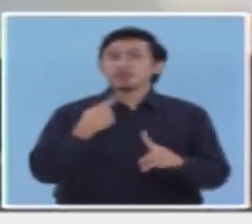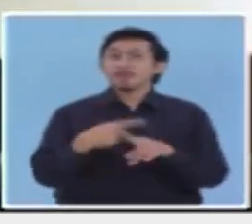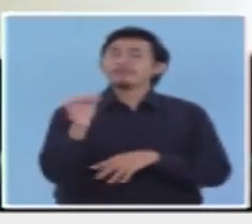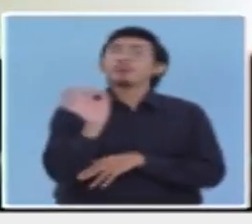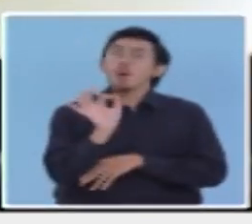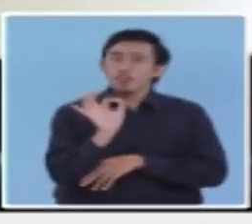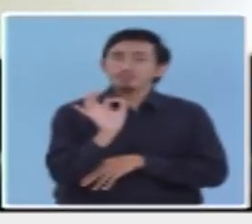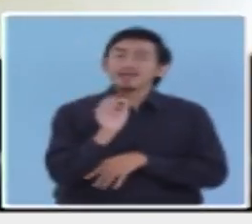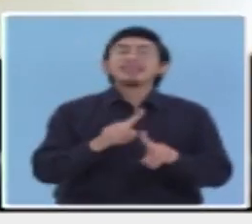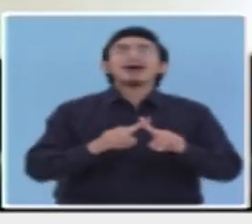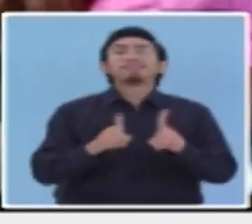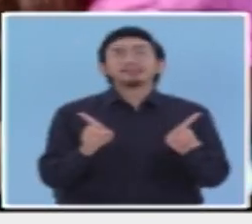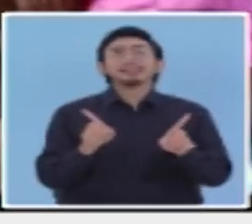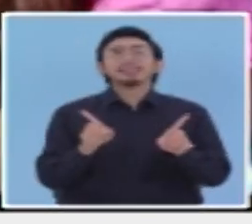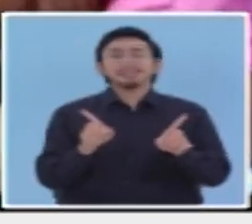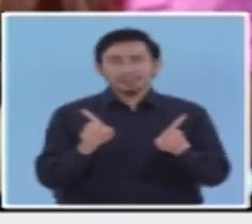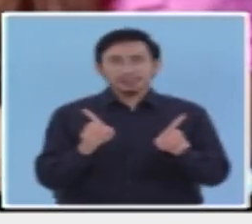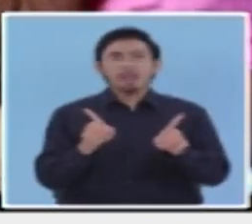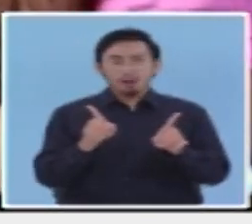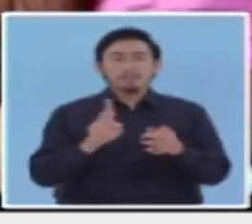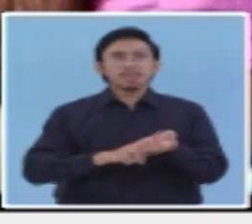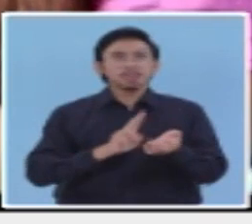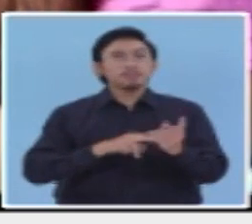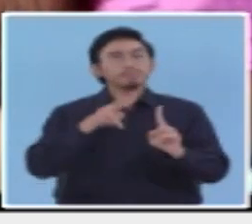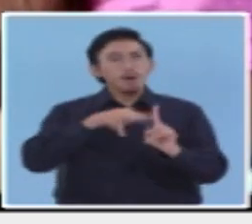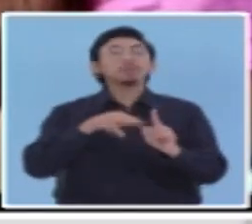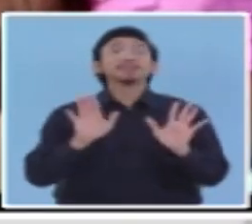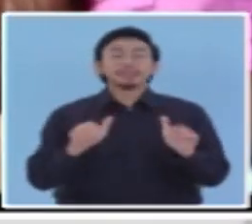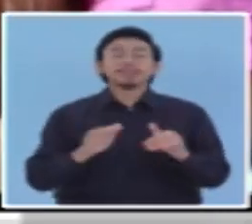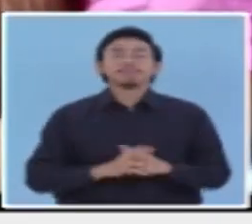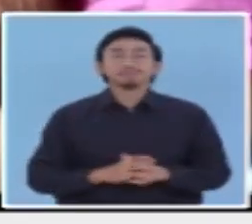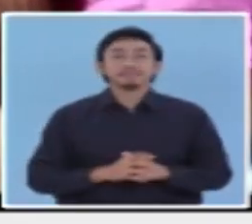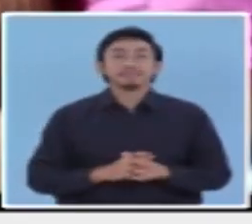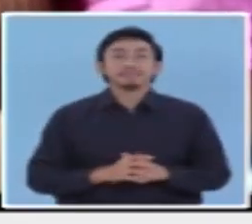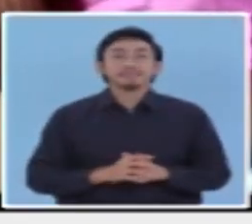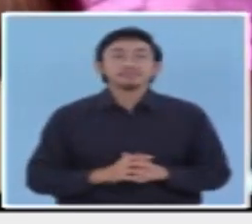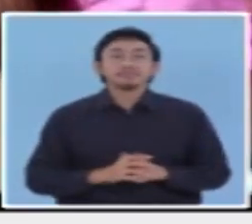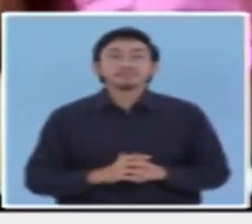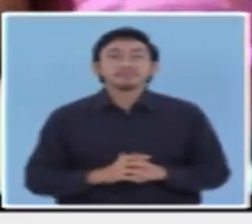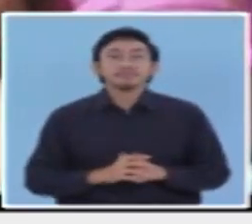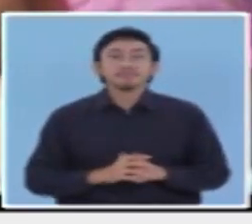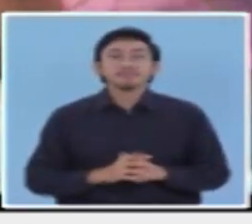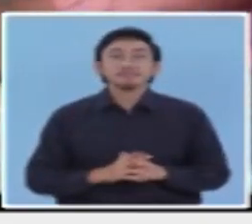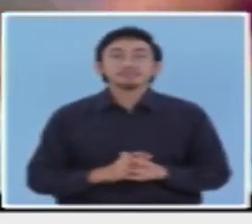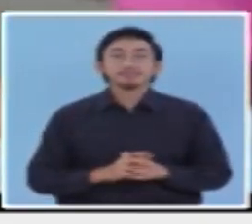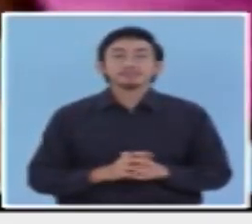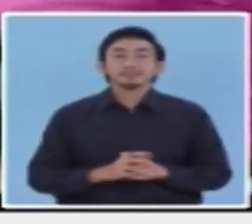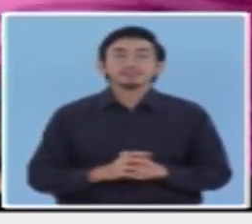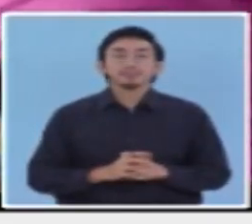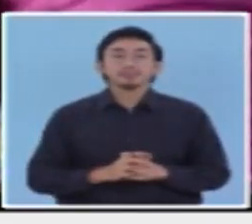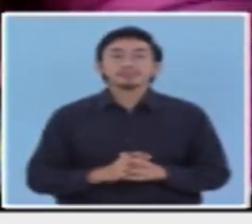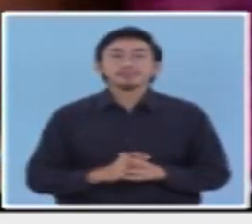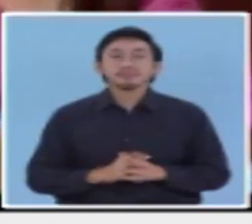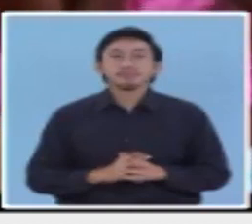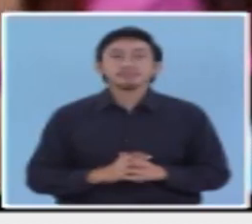luar sana sudah membuat berita tentang positif, saya mengidap positif COVID-19, jadi semua memikirkan kalau saya